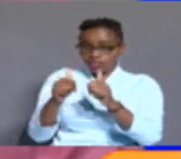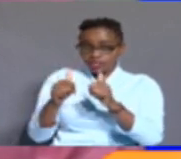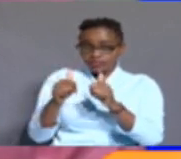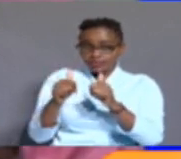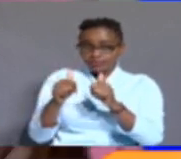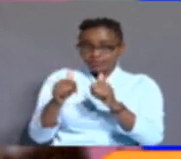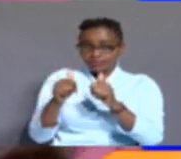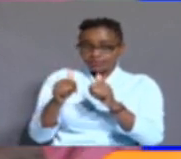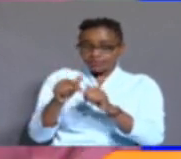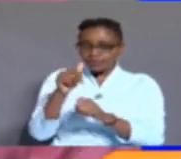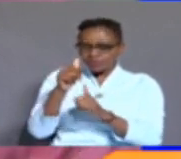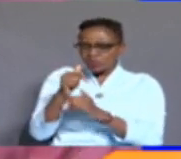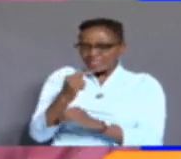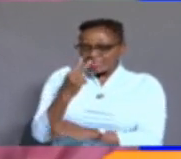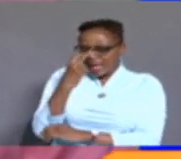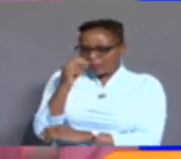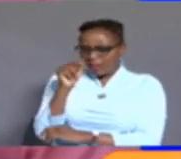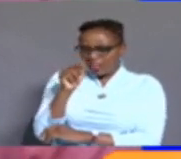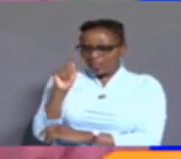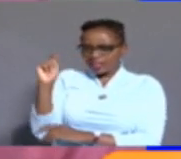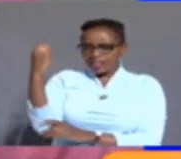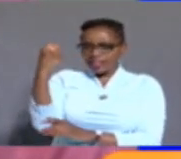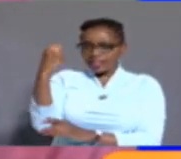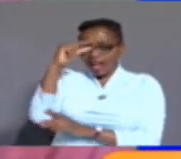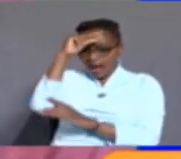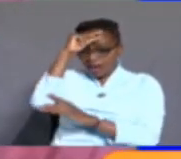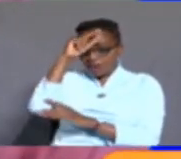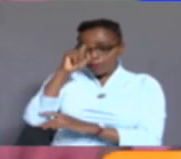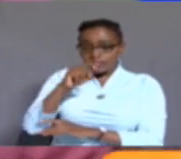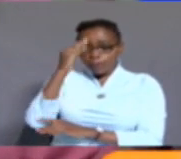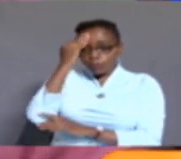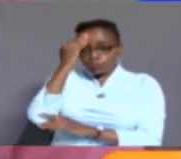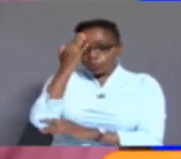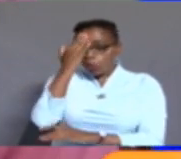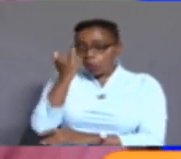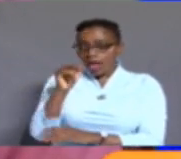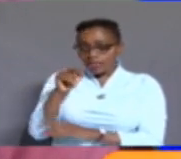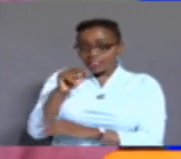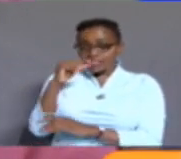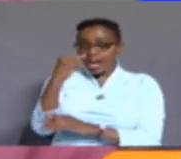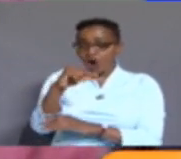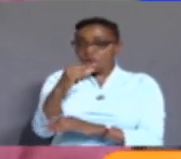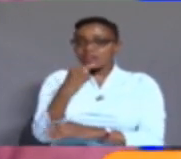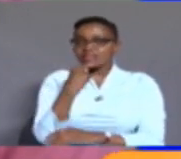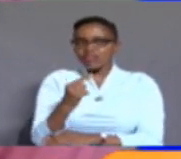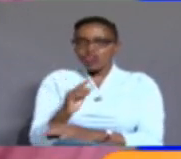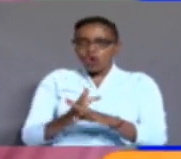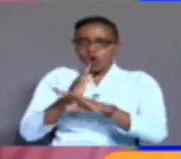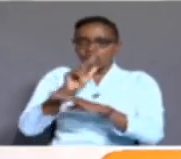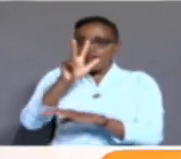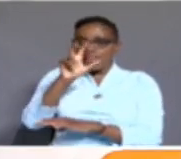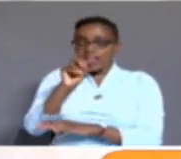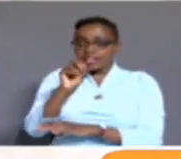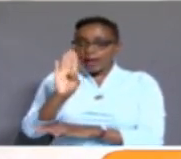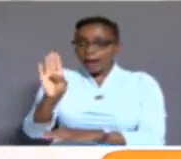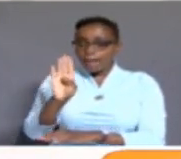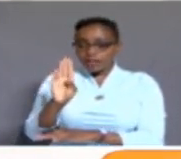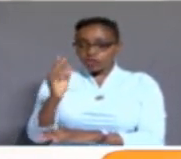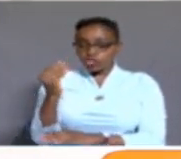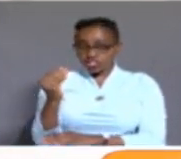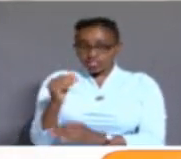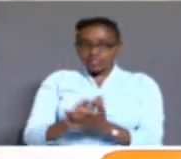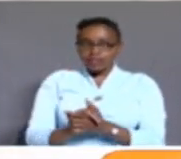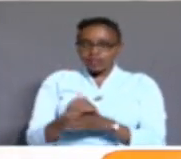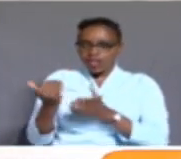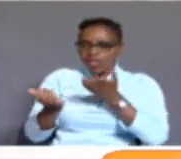that is alleged to be in Kenya, the government should know, because the alleged gold is over 30 billion shillings. Inaarifiwa kwa